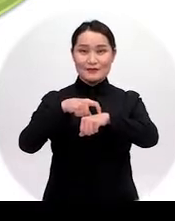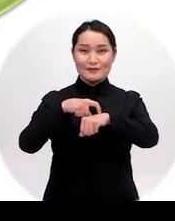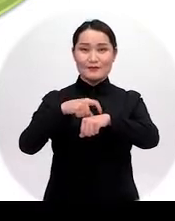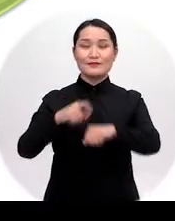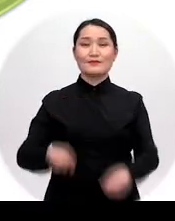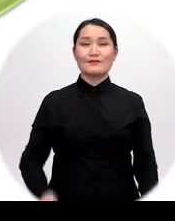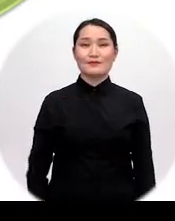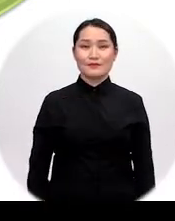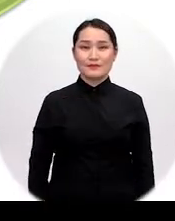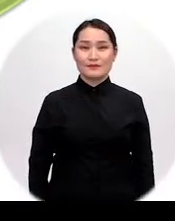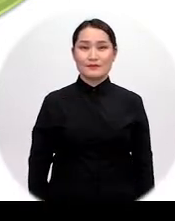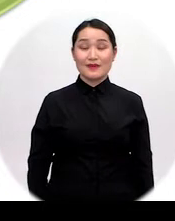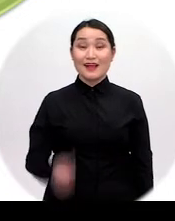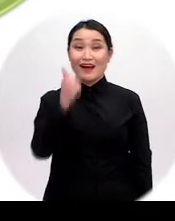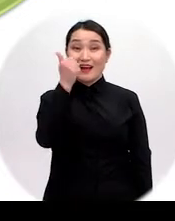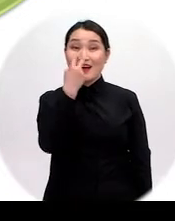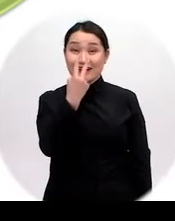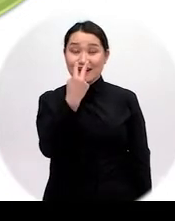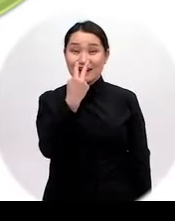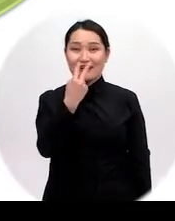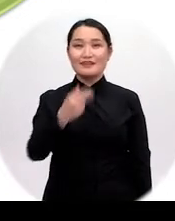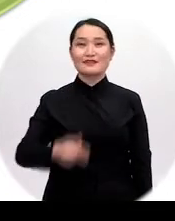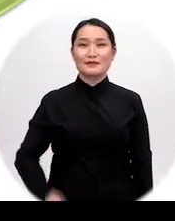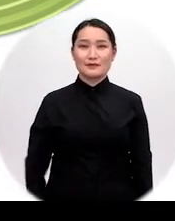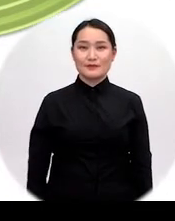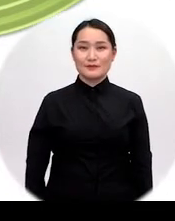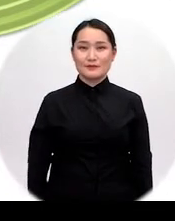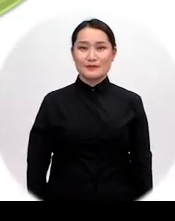заасан байна. За хөдөлгөөнийн ажиглаараа эхний цагийг